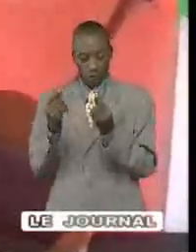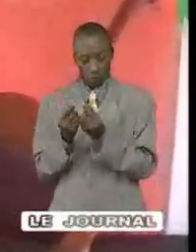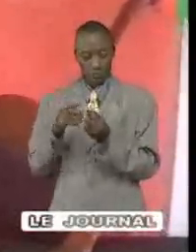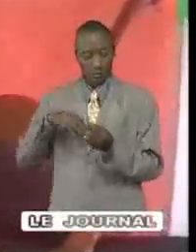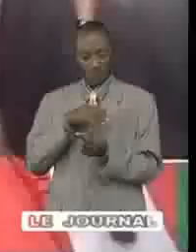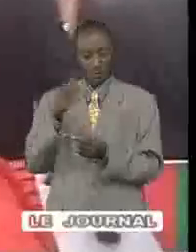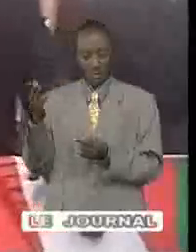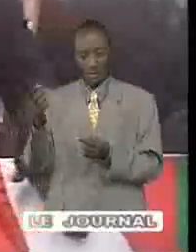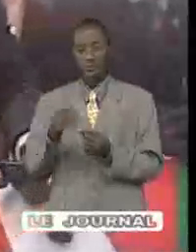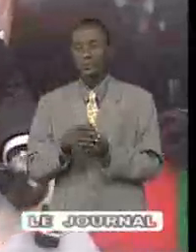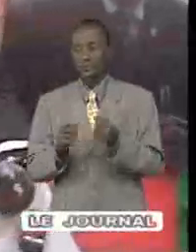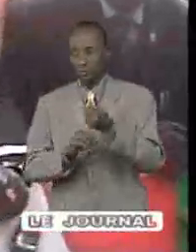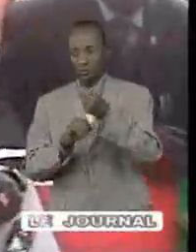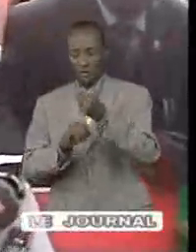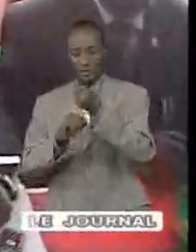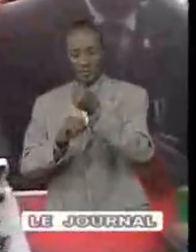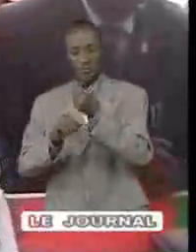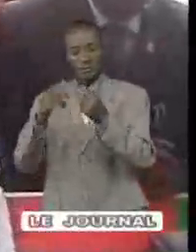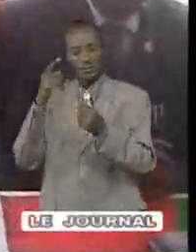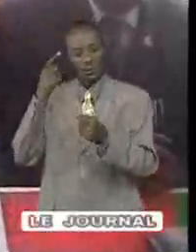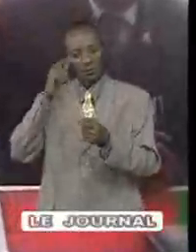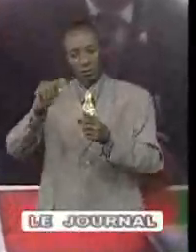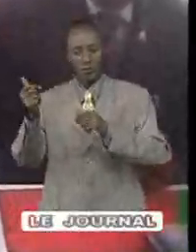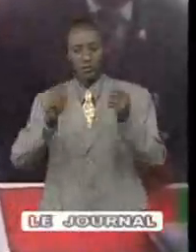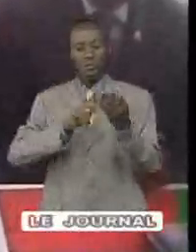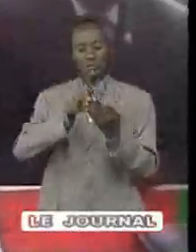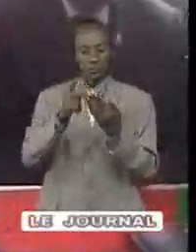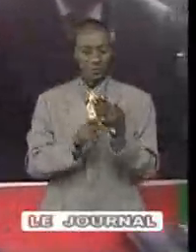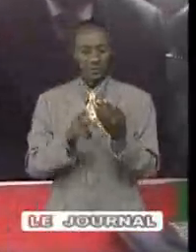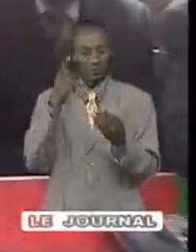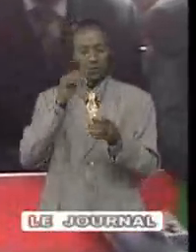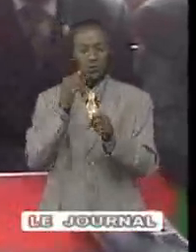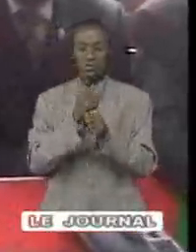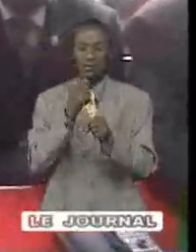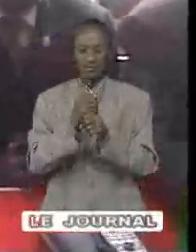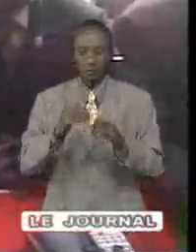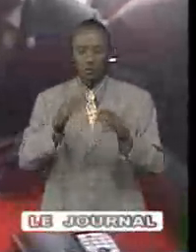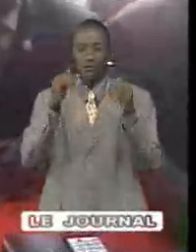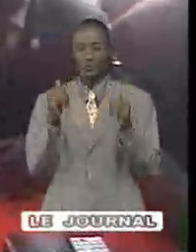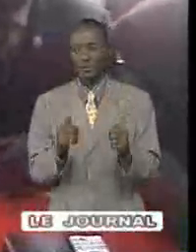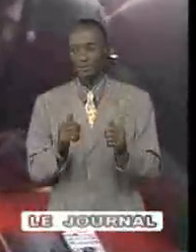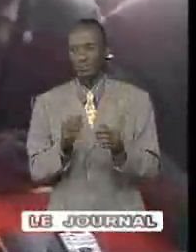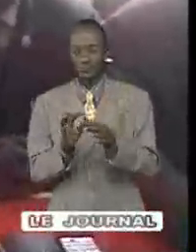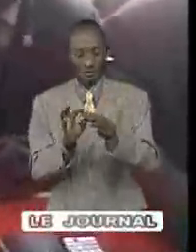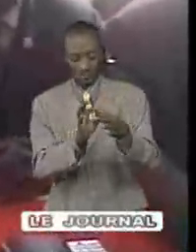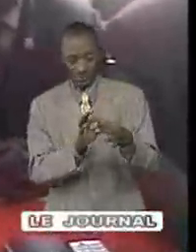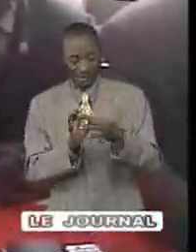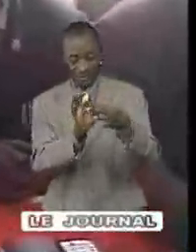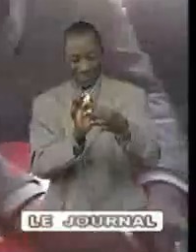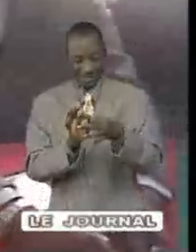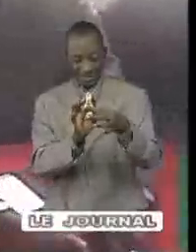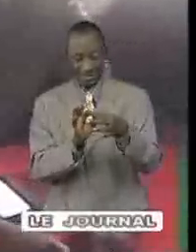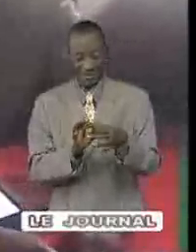interviendra sur d'autres volets du projet pour sa bonne finalisation. Notons que ces partenariats s'inscrivent dans le cadre de